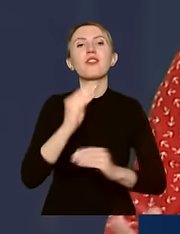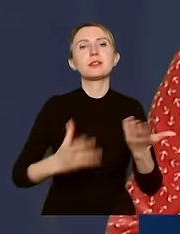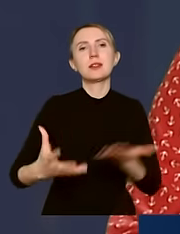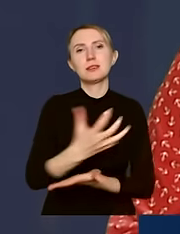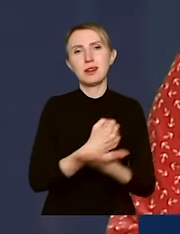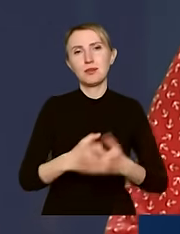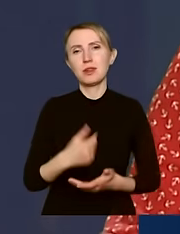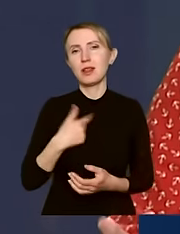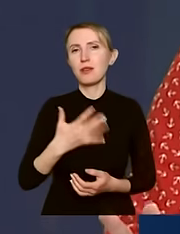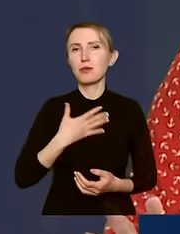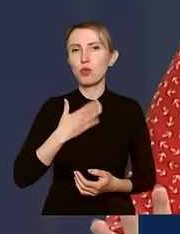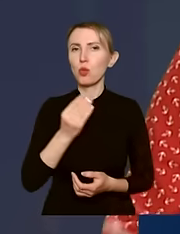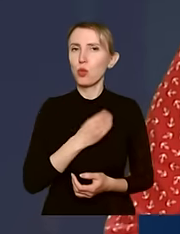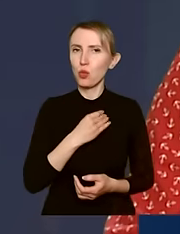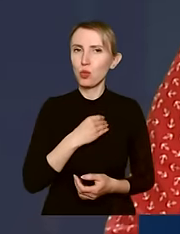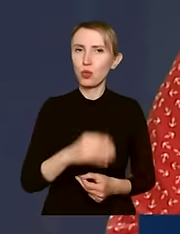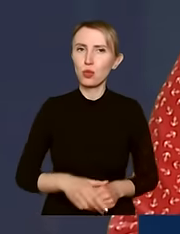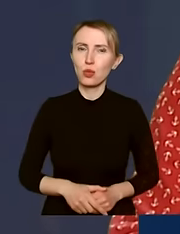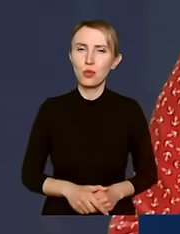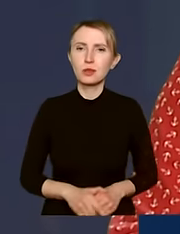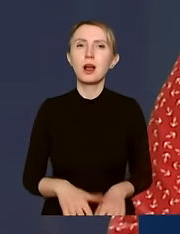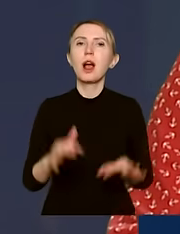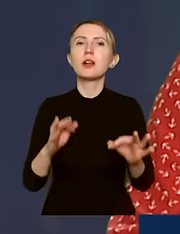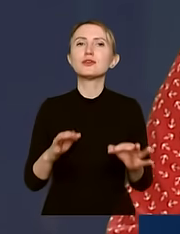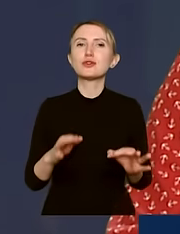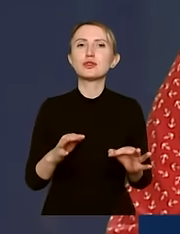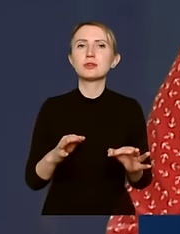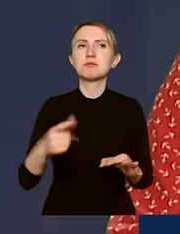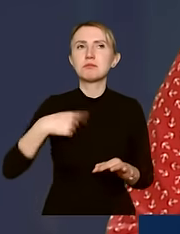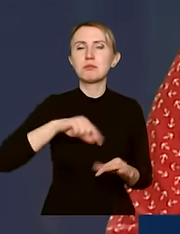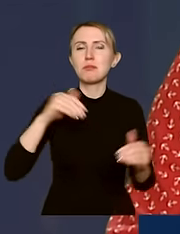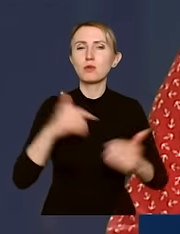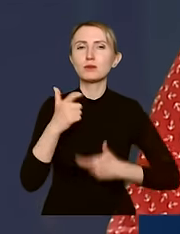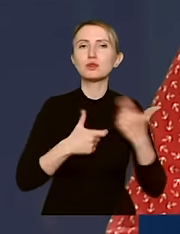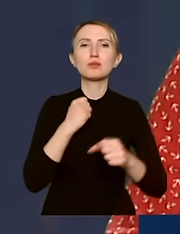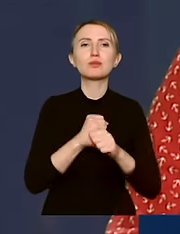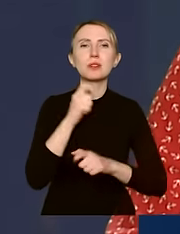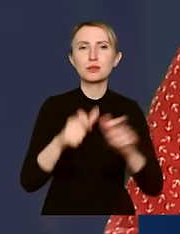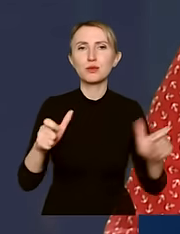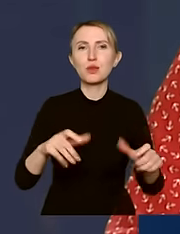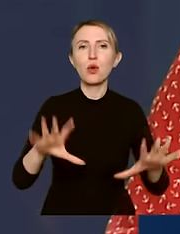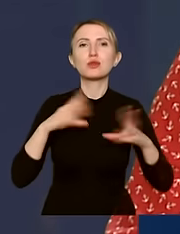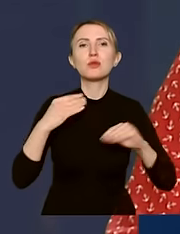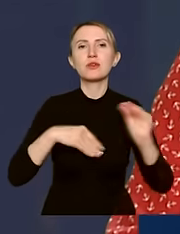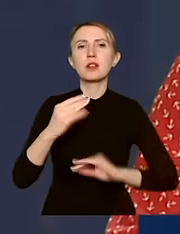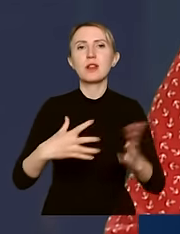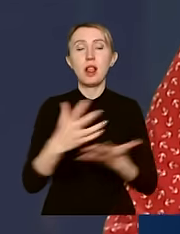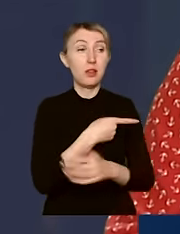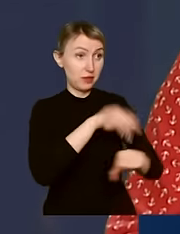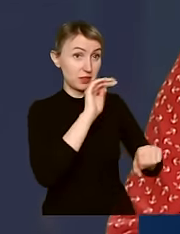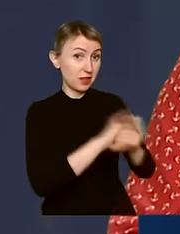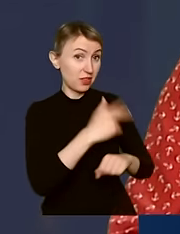Wydaje mi się, że to jest uczciwe, że nas dzisiaj na to stać, żeby ci pracownicy dostawali wyższą wypłatę. Ale to poprzecie takie dwie